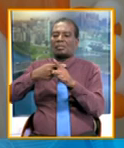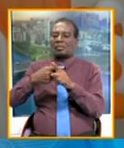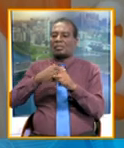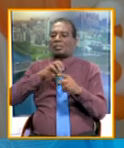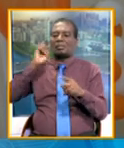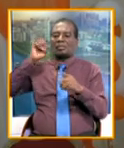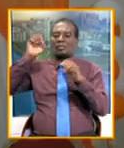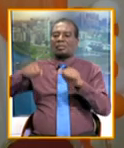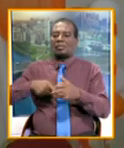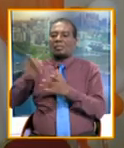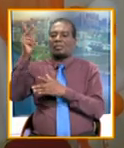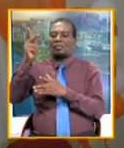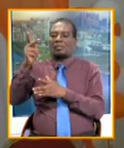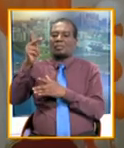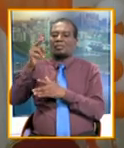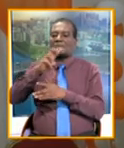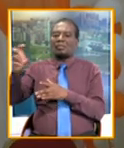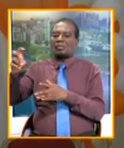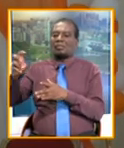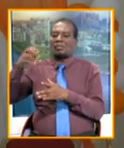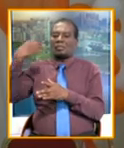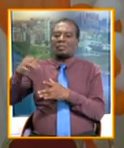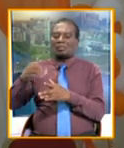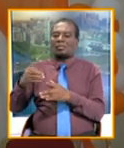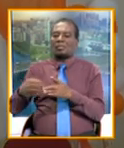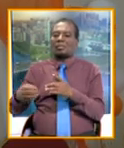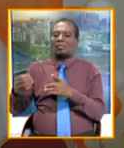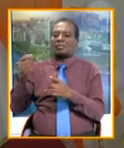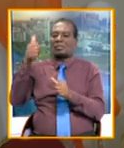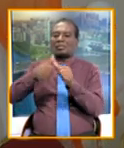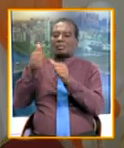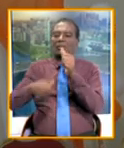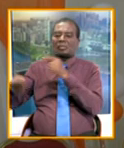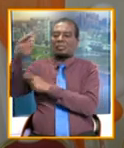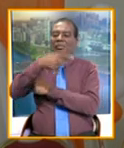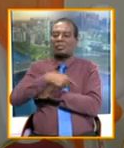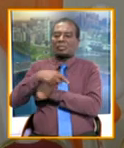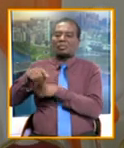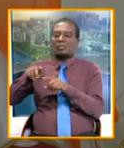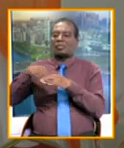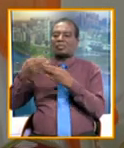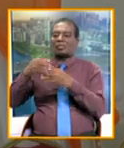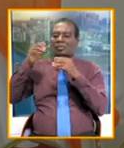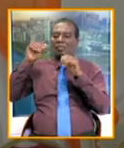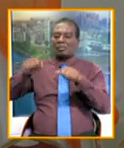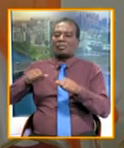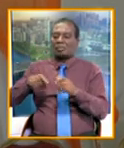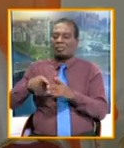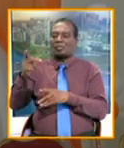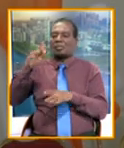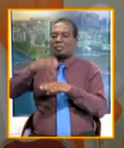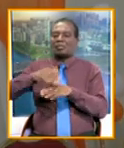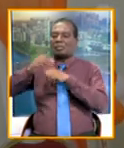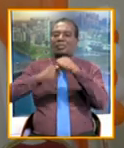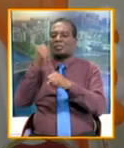même moins de 200 francs journalièrement. Comment elle peut payer des cotisations sur le mois? Comment elle peut payer sur l'année? Cette